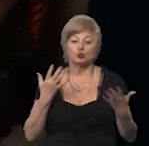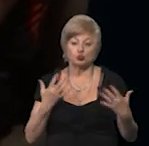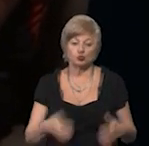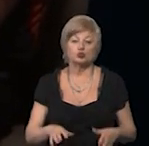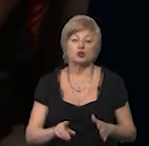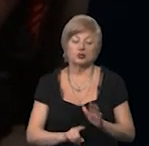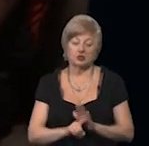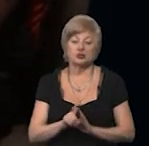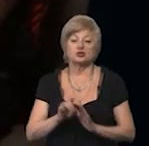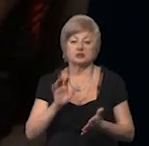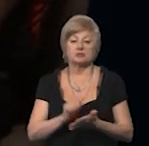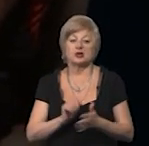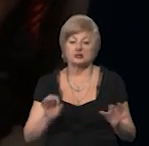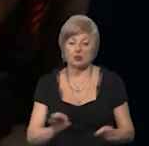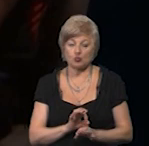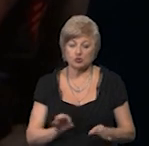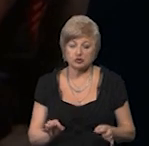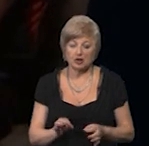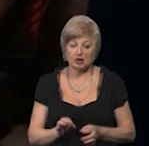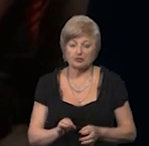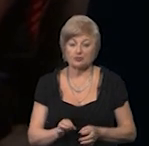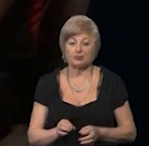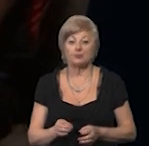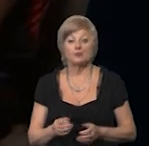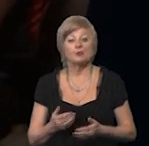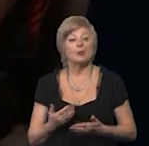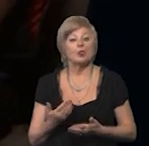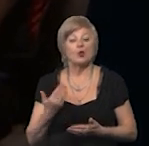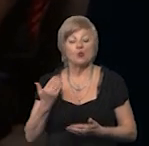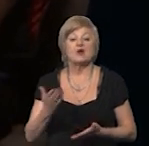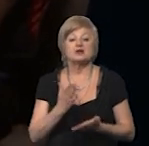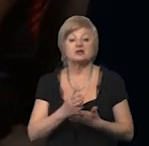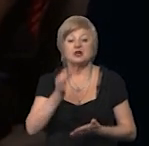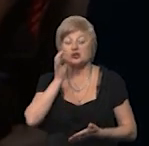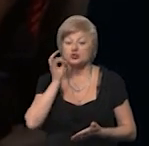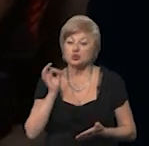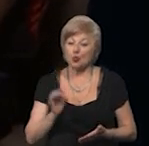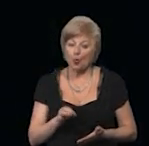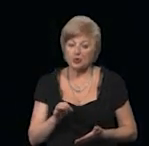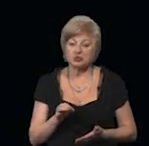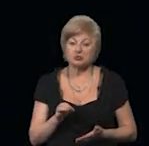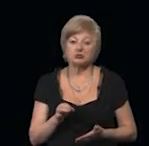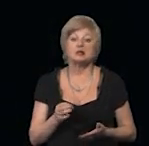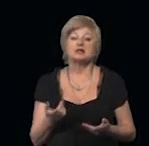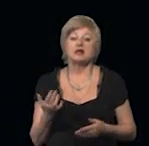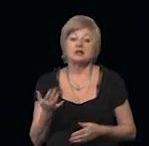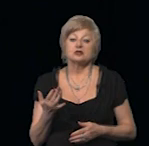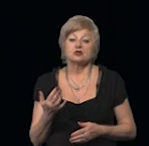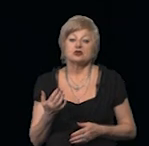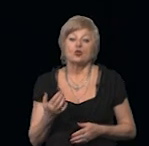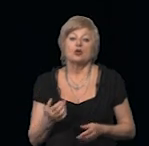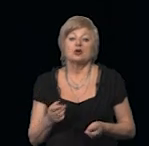да, рік. Щодо акторства, у вас все-таки солідний досвід у цій діяльності. Наскільки з часом